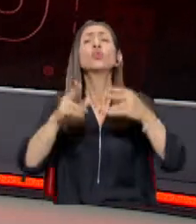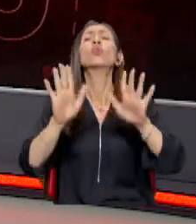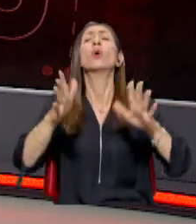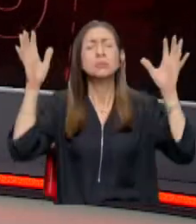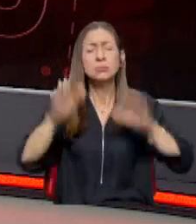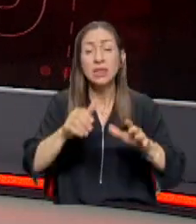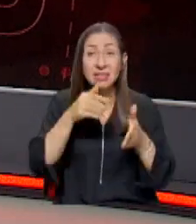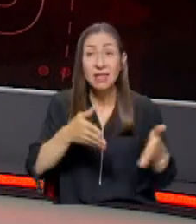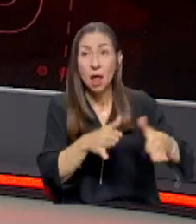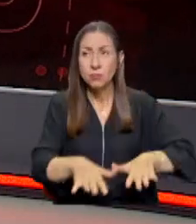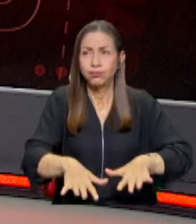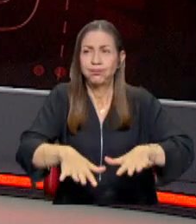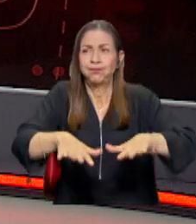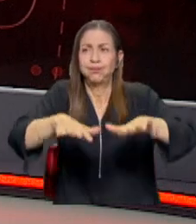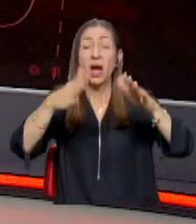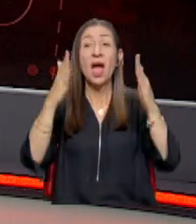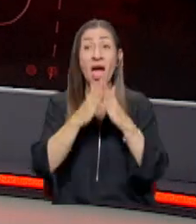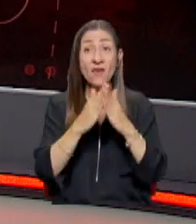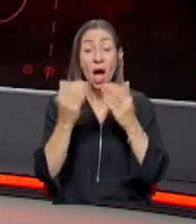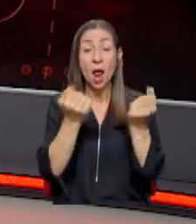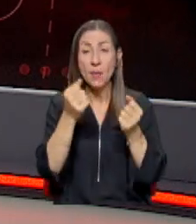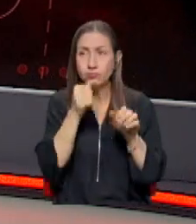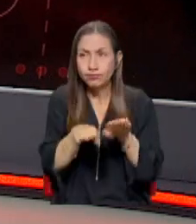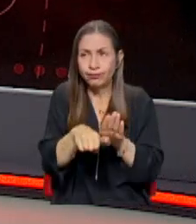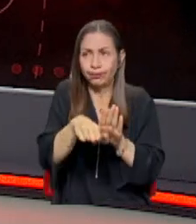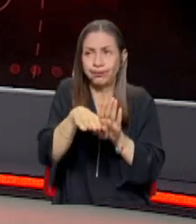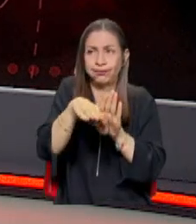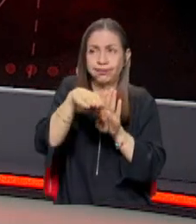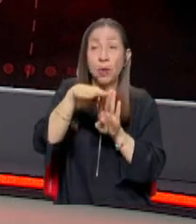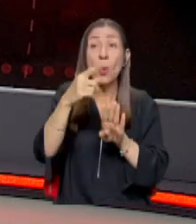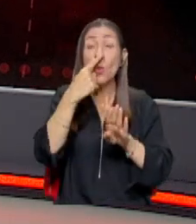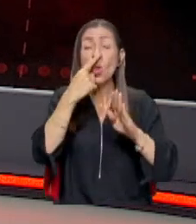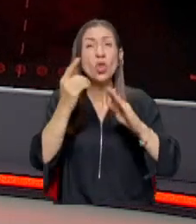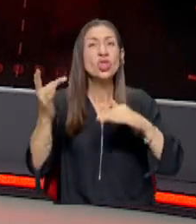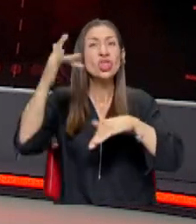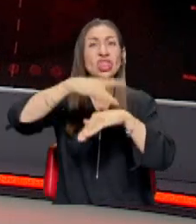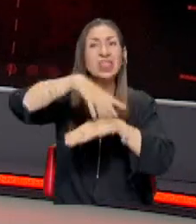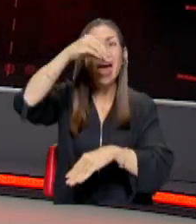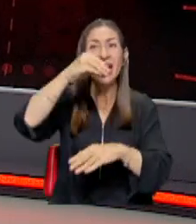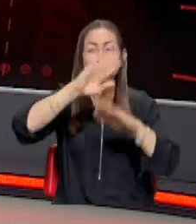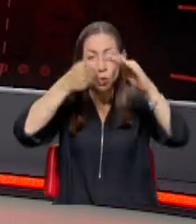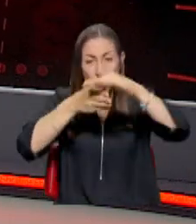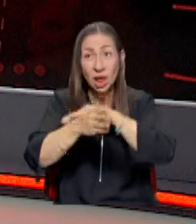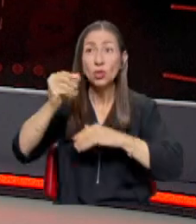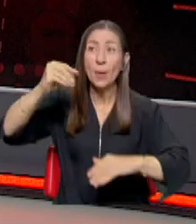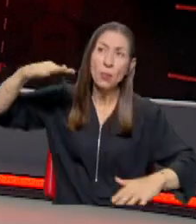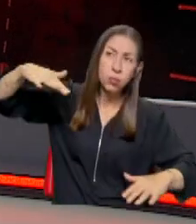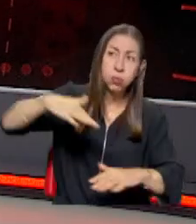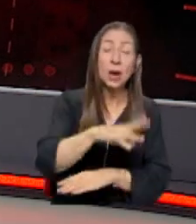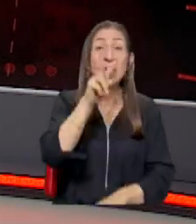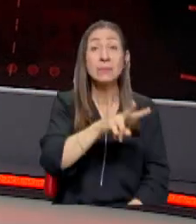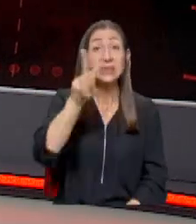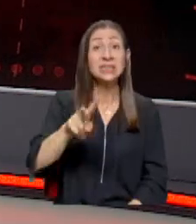dereleri taşırdı, evler ve araçlar su altında kaldı. Bolu Dağı tüneli çıkışındaki heyelan nedeniyle de